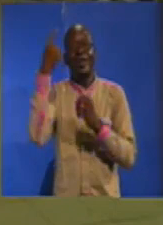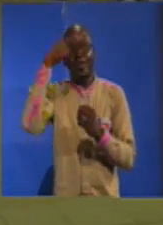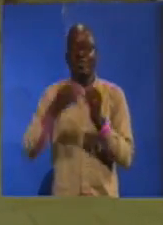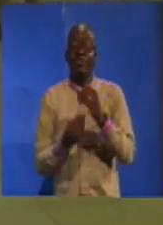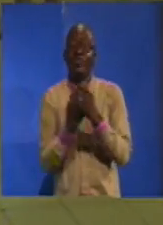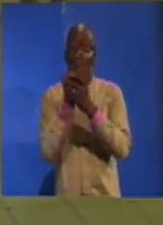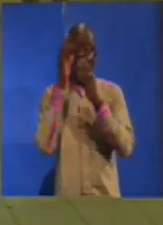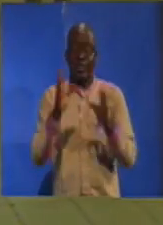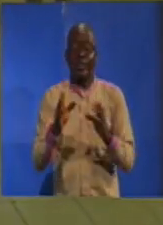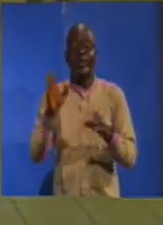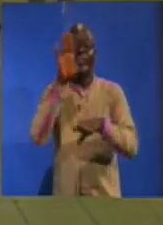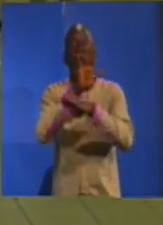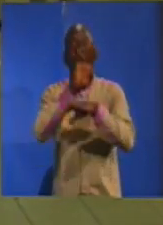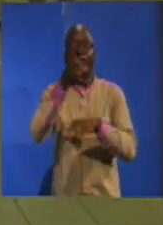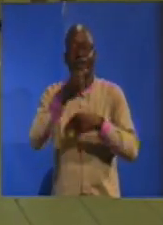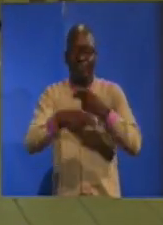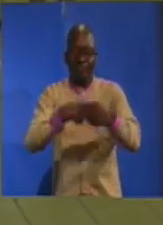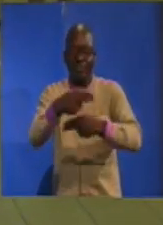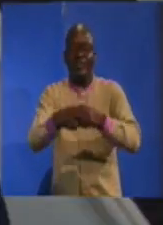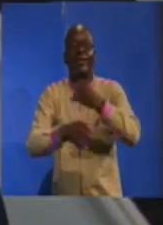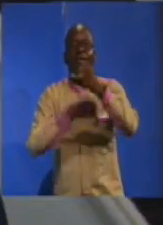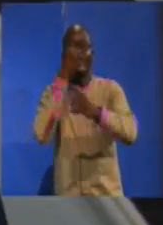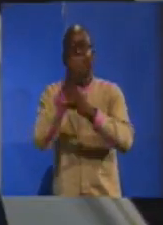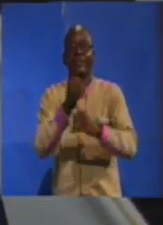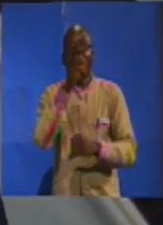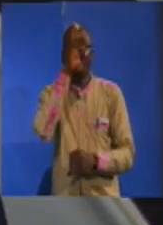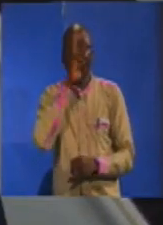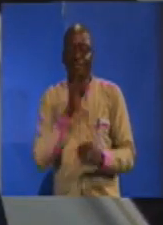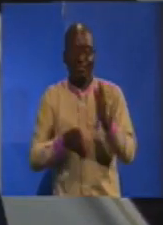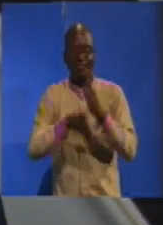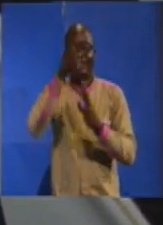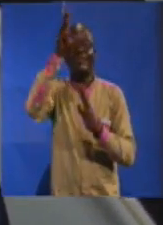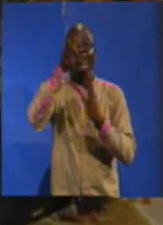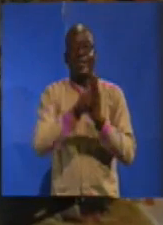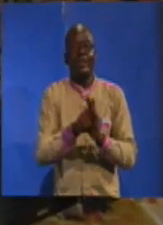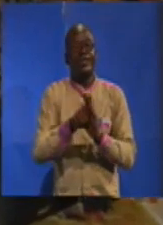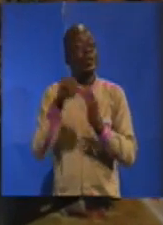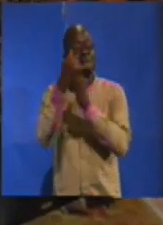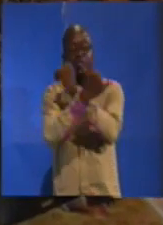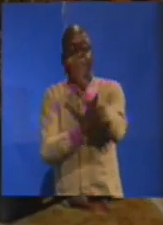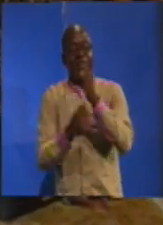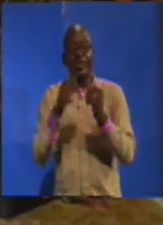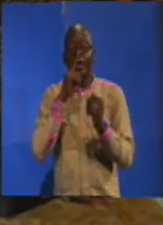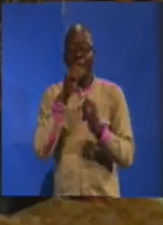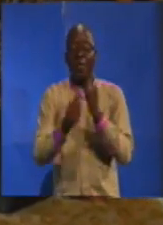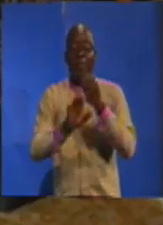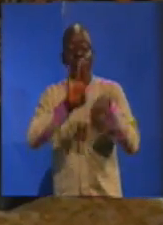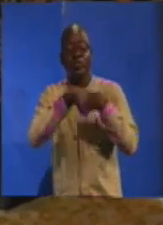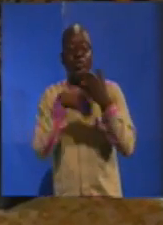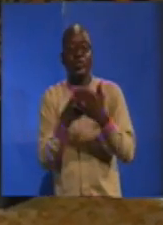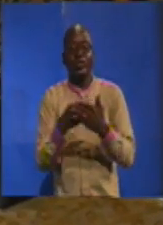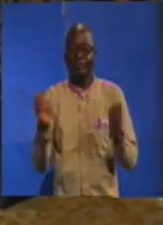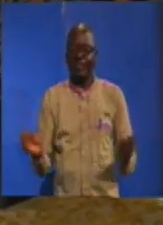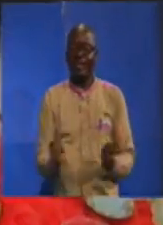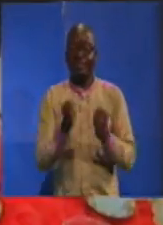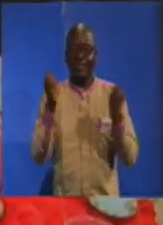la soirée gala dénommée Tapis Rouge International, le développement de la mère patrie est comme à tous et cette